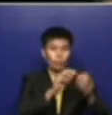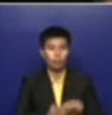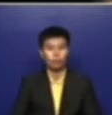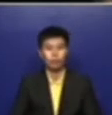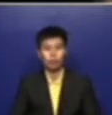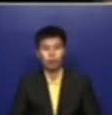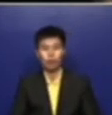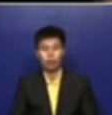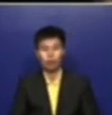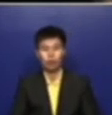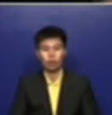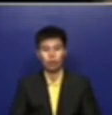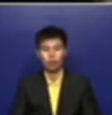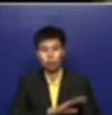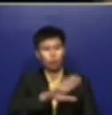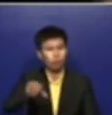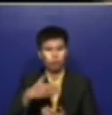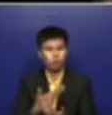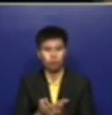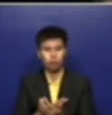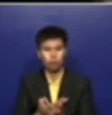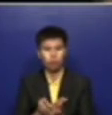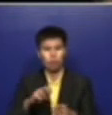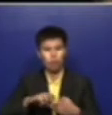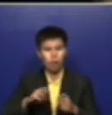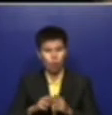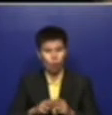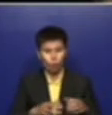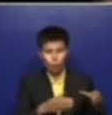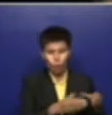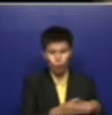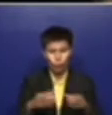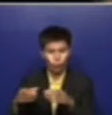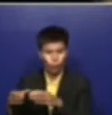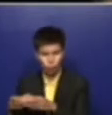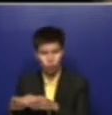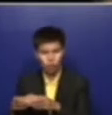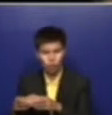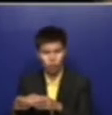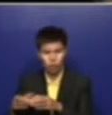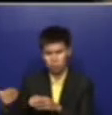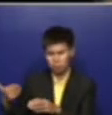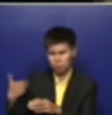ทุกอย่างที่เกิดขึ้นเนี่ยหลายกลุ่มหลายฝ่ายบอกว่ามีผู้อยู่เบื้องหลัง